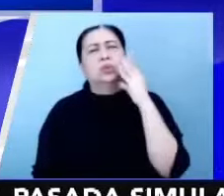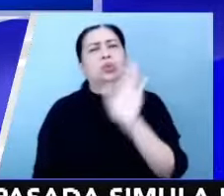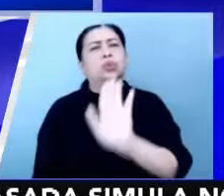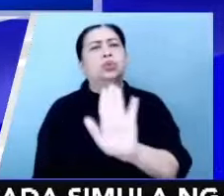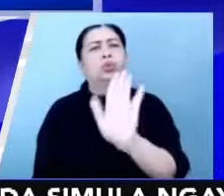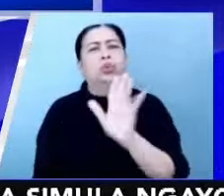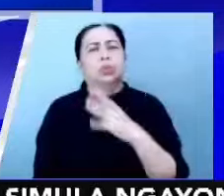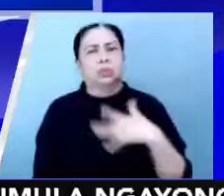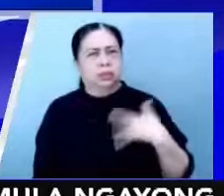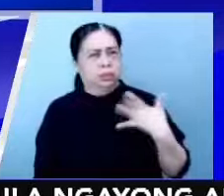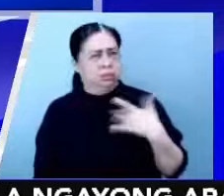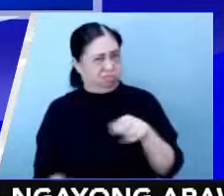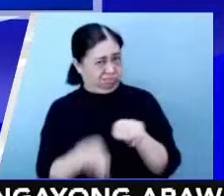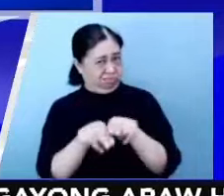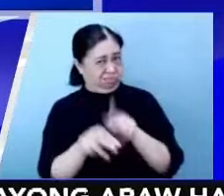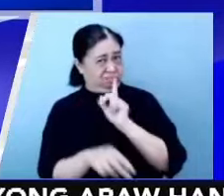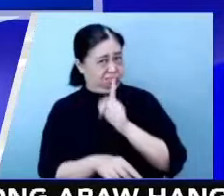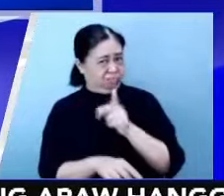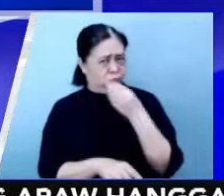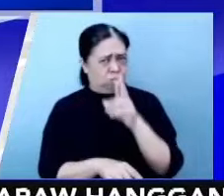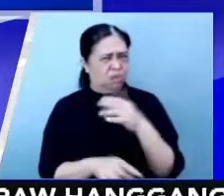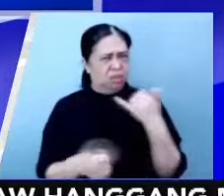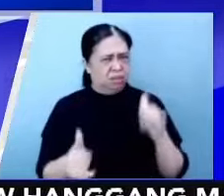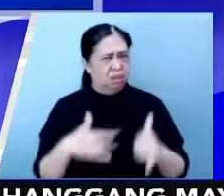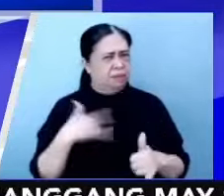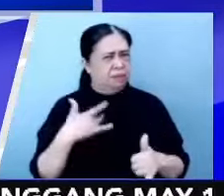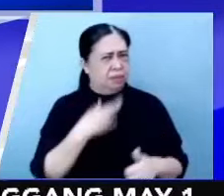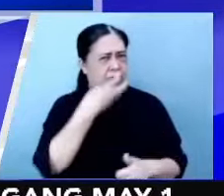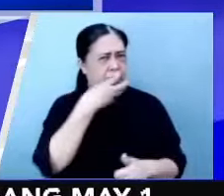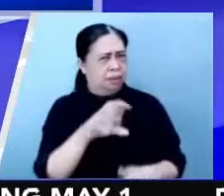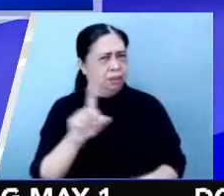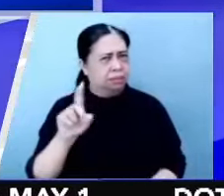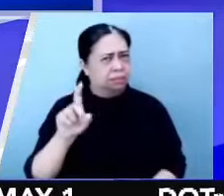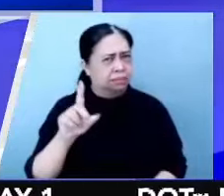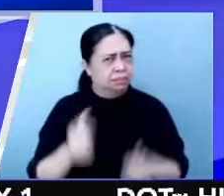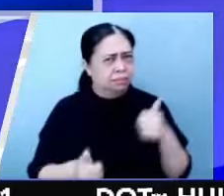normal na nga ba o talagang ramdam pa rin yung mas mainit pa rin?